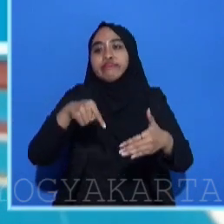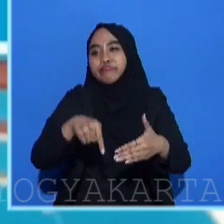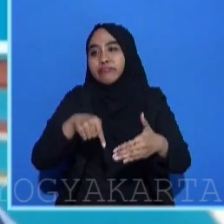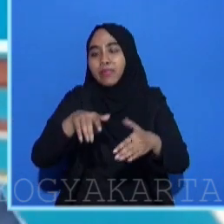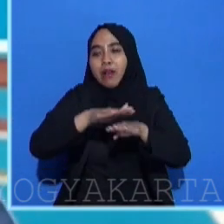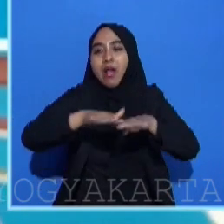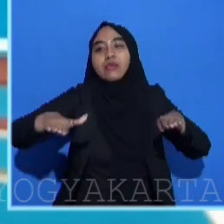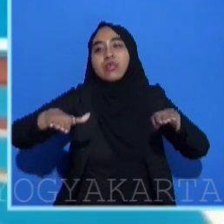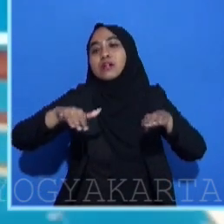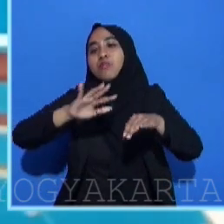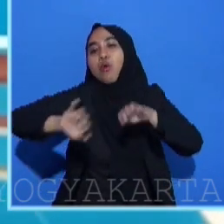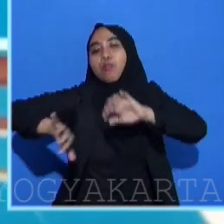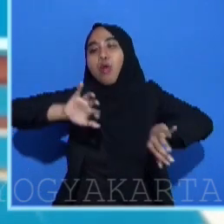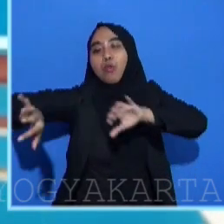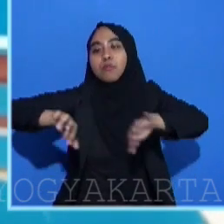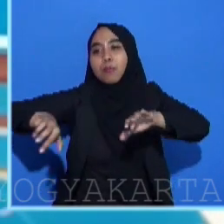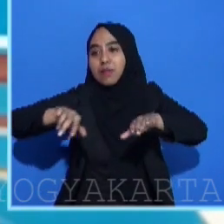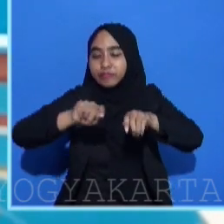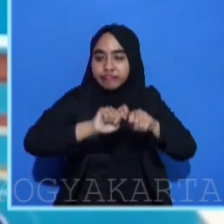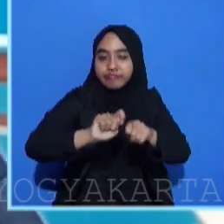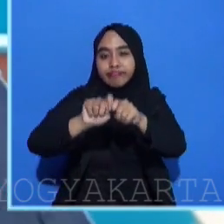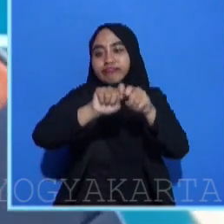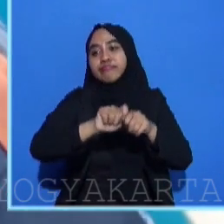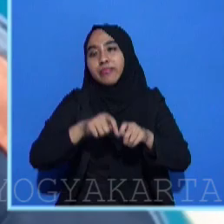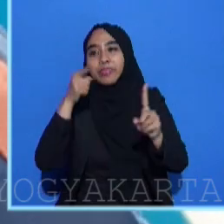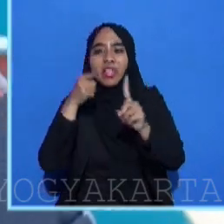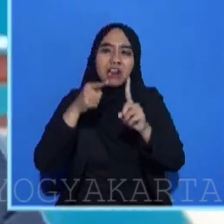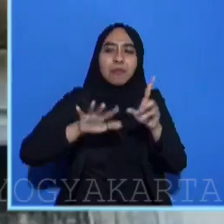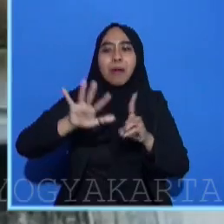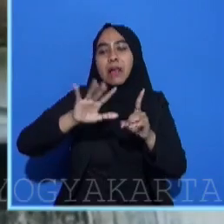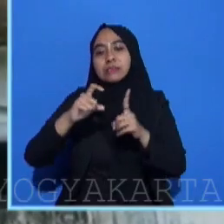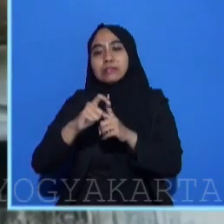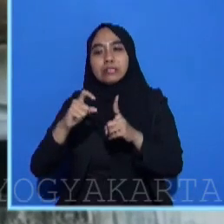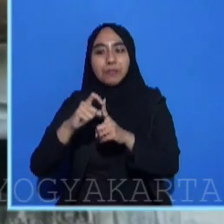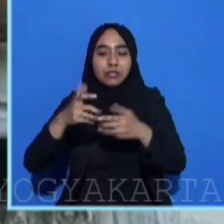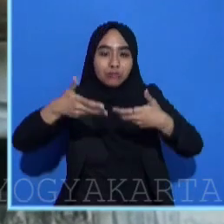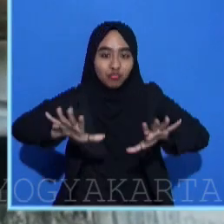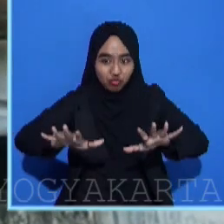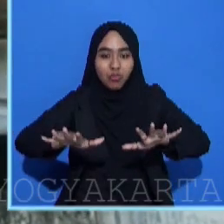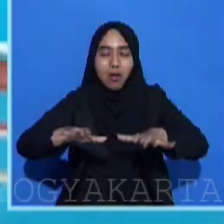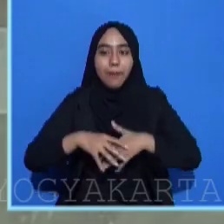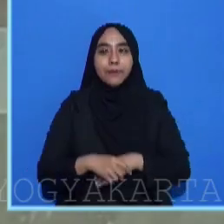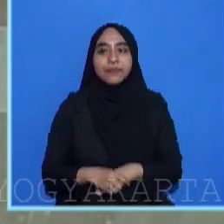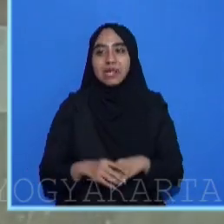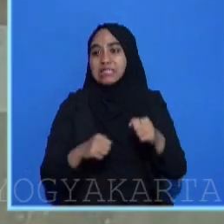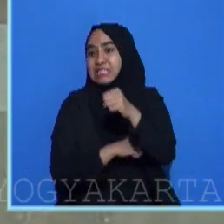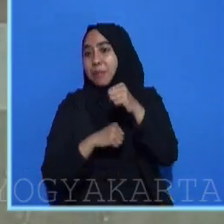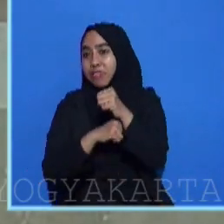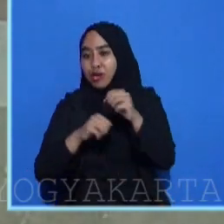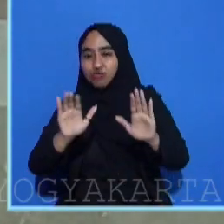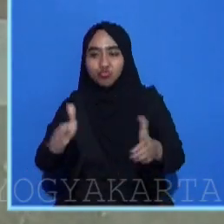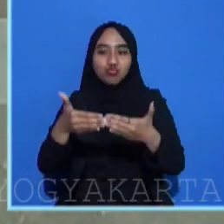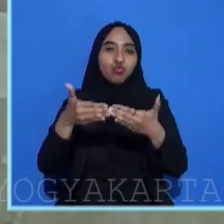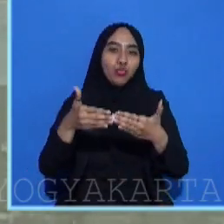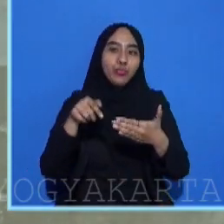lantai jembatan targetnya itu 15 Desember jembatan Glagah mulai ditutup untuk roda empat